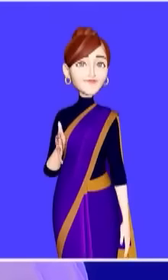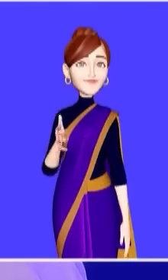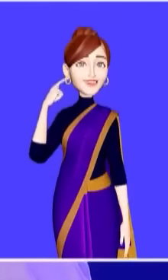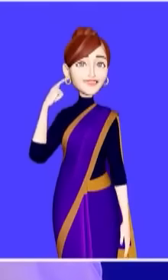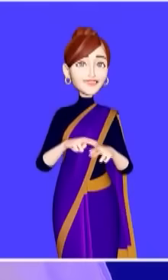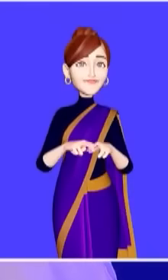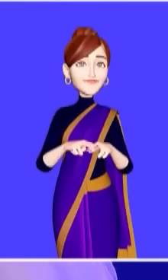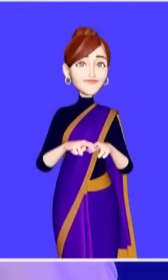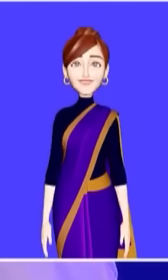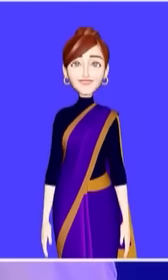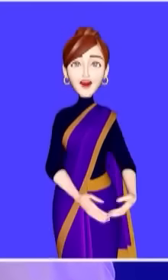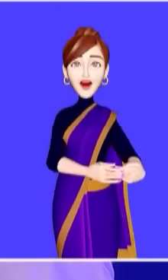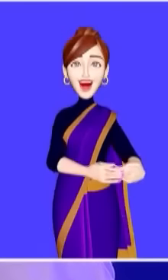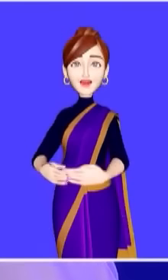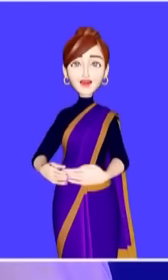मशीन सेंट्रिक से